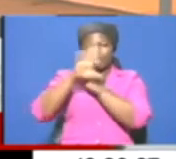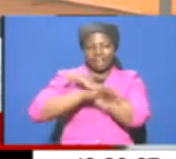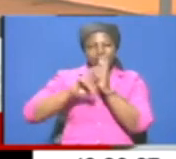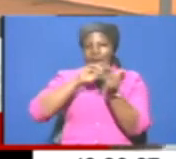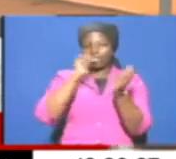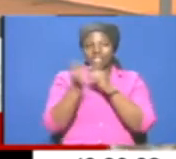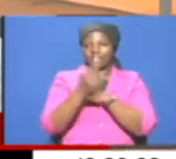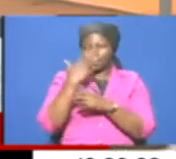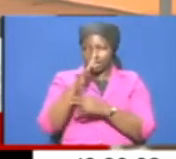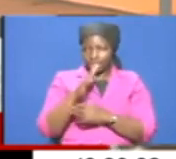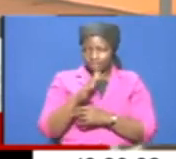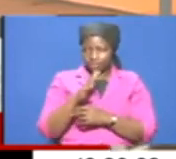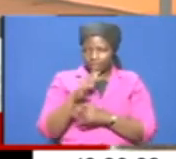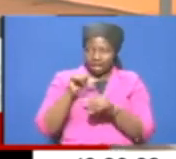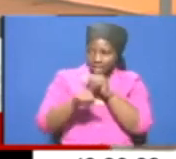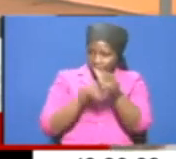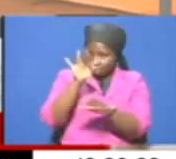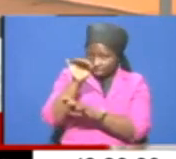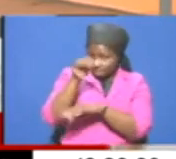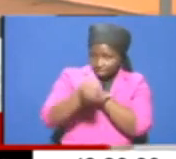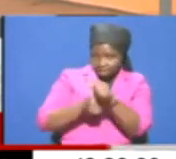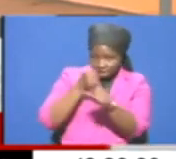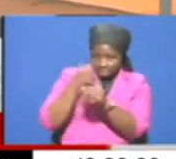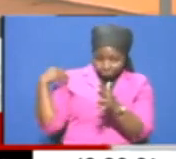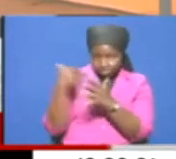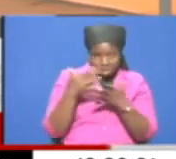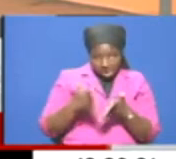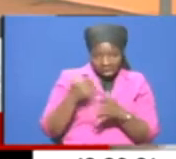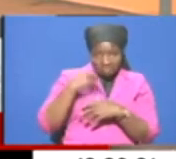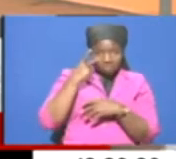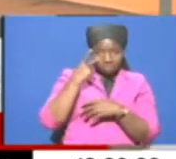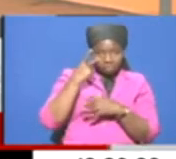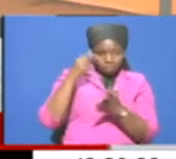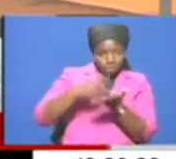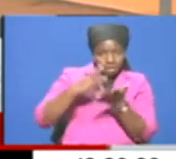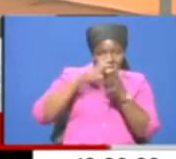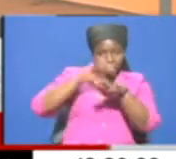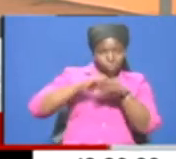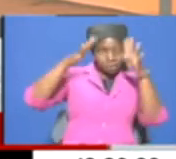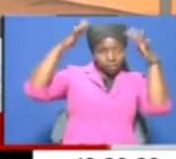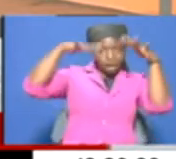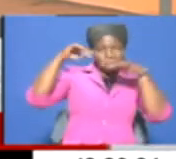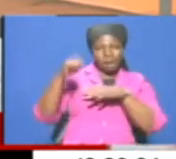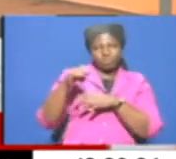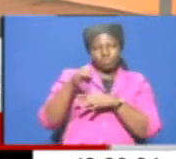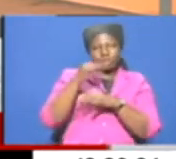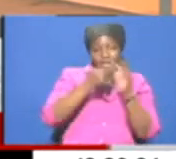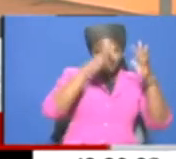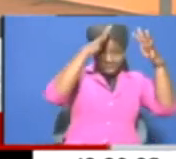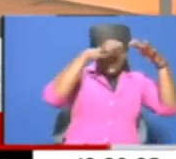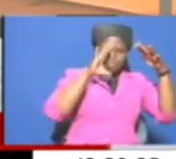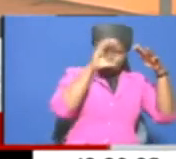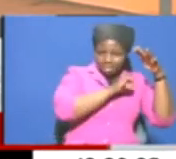ukweli. Karibu miaka 30 hivi hatujaona mvua vizuri. Naam. Na kukosa mvua pia ni kukosa chakula.